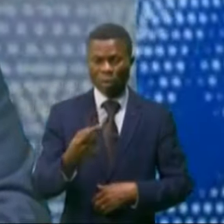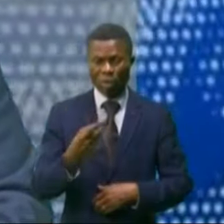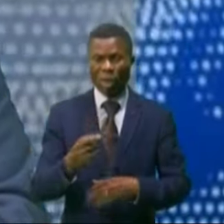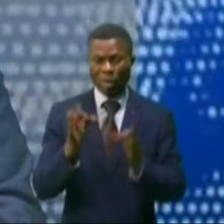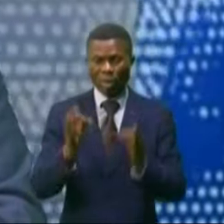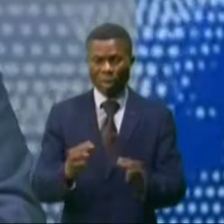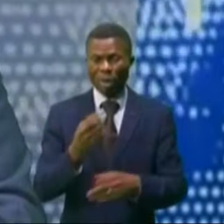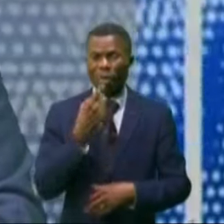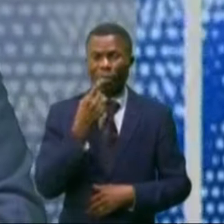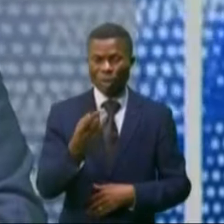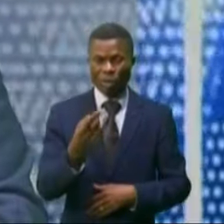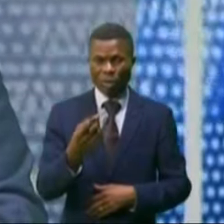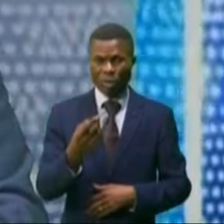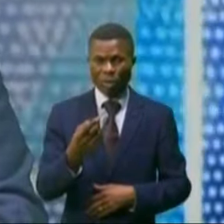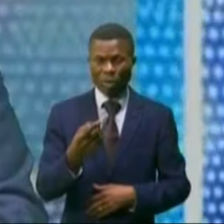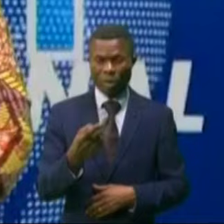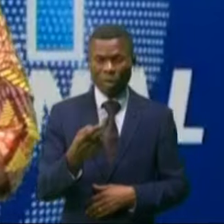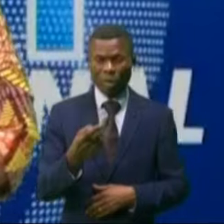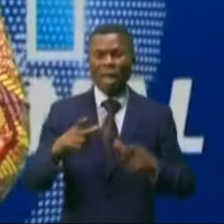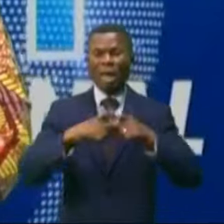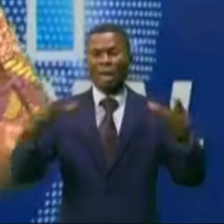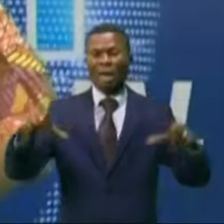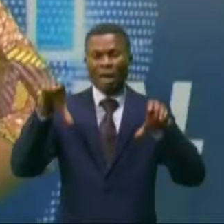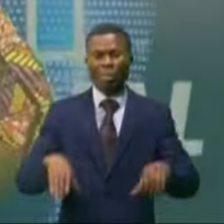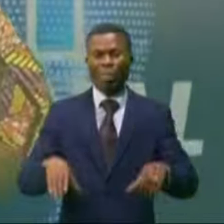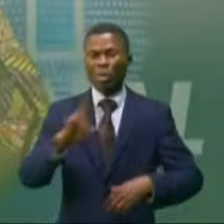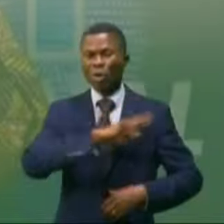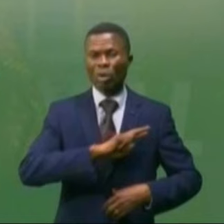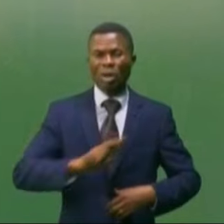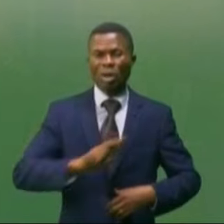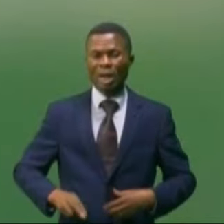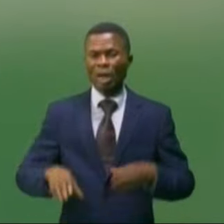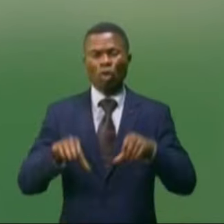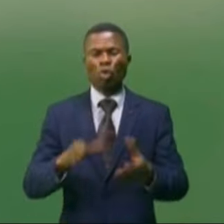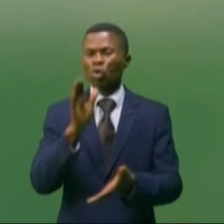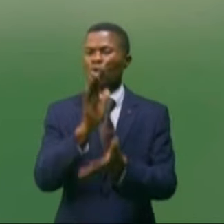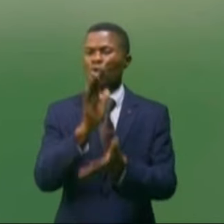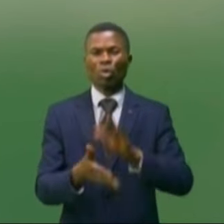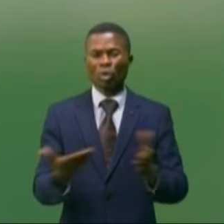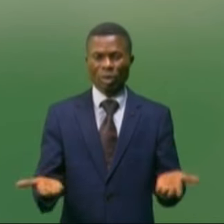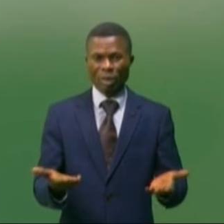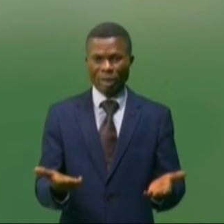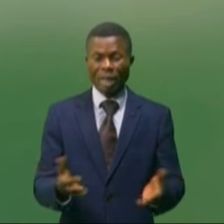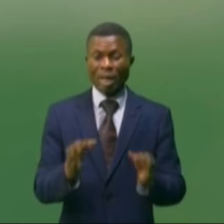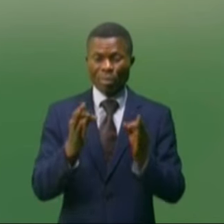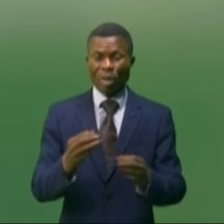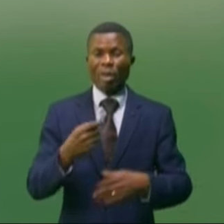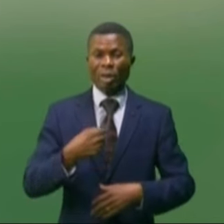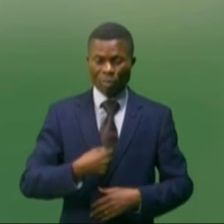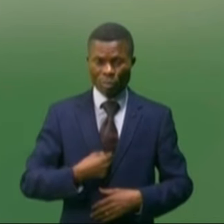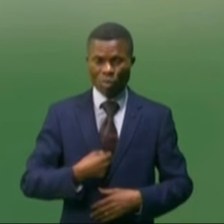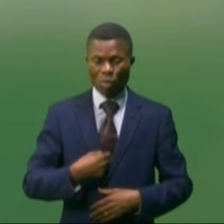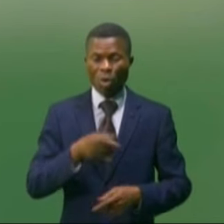vous dites qu'il n'y a pas de grandes banques en République démocratique du Congo. Un certain nombre d'agrégats que moi j'ai pu en